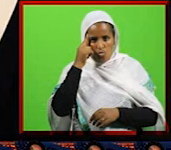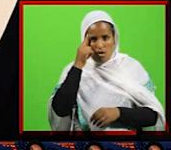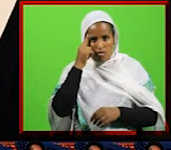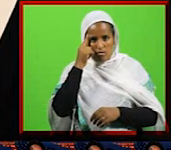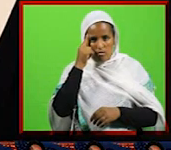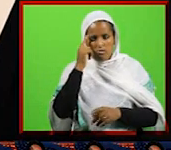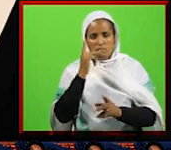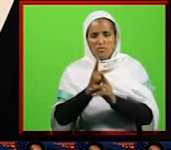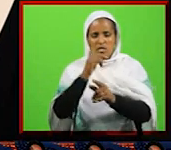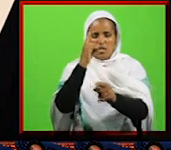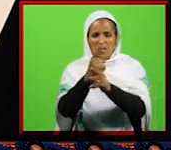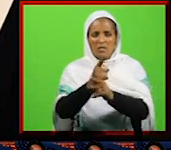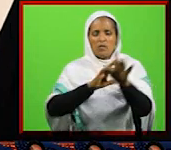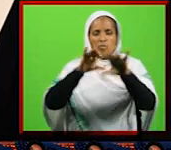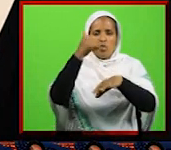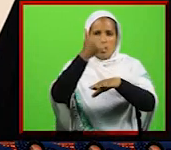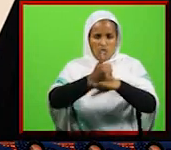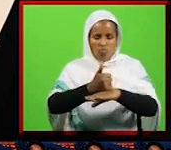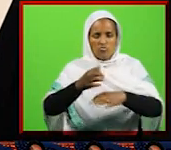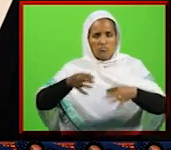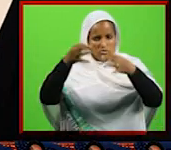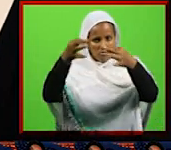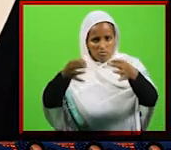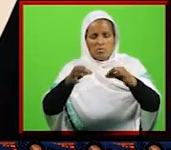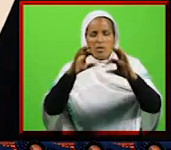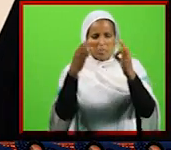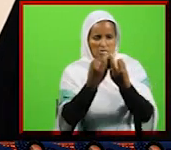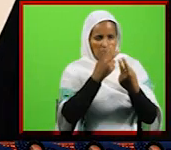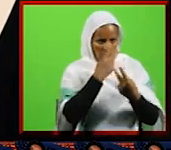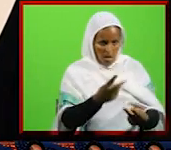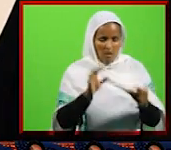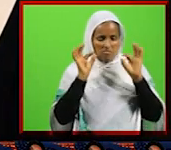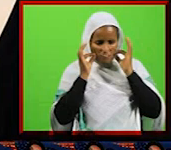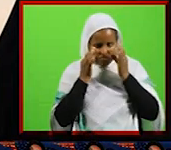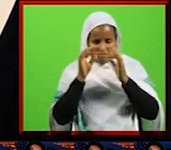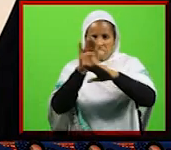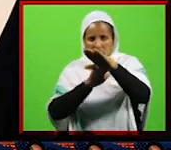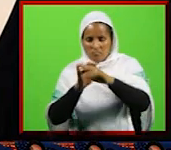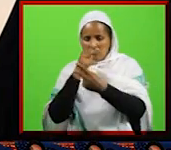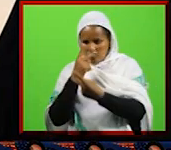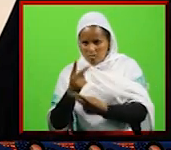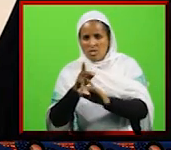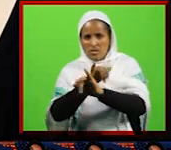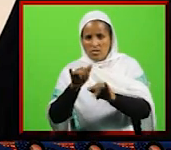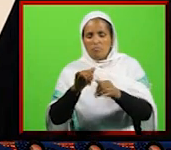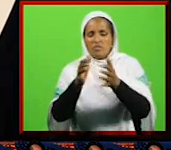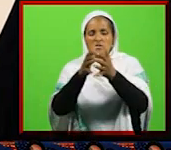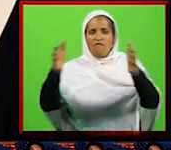የተጠቀምበት ልክ እንደሚያደርጉት ቀጠሮ ቤተ ዘመድ አይቶት ሁኔታው ምን ደርሷን እያሉ እንደሚዳስሱትና እንደሚያዩ ይሄ ሰፋ ብሎ